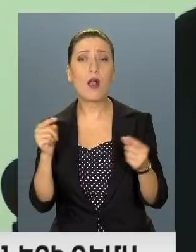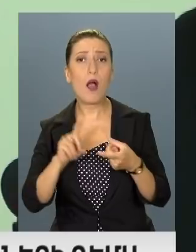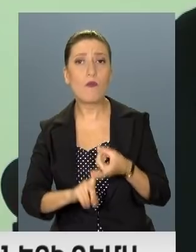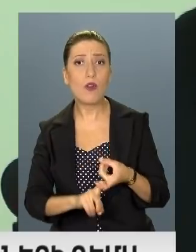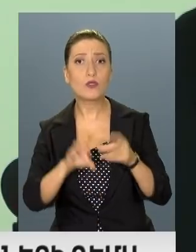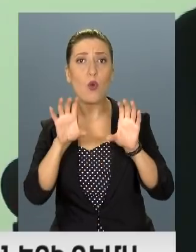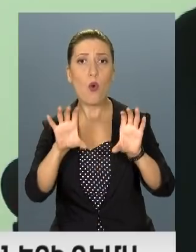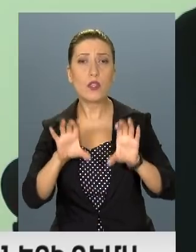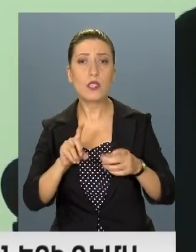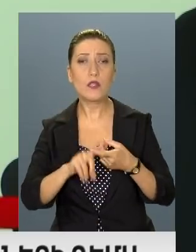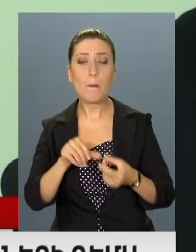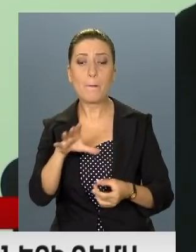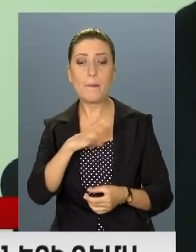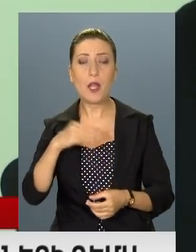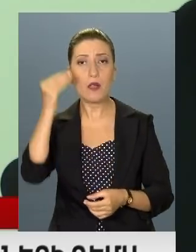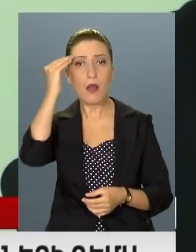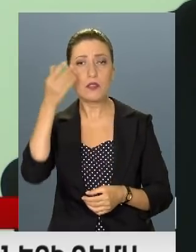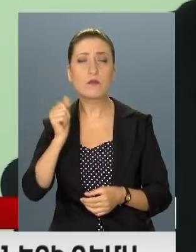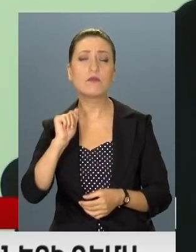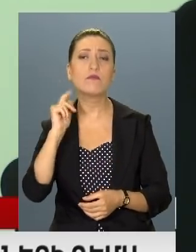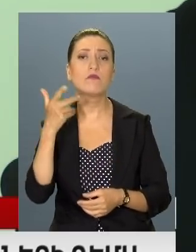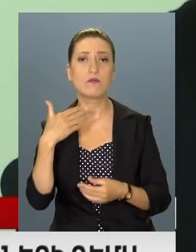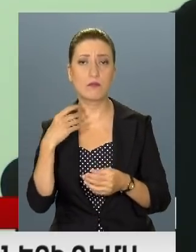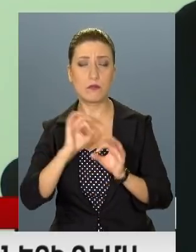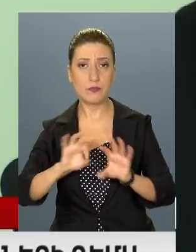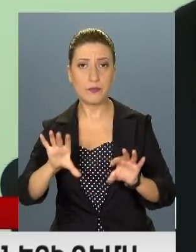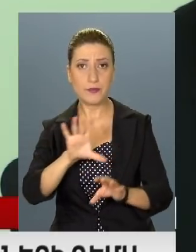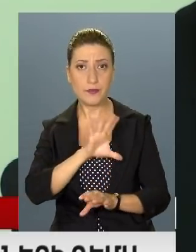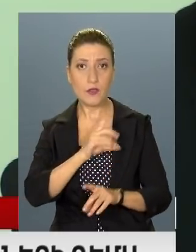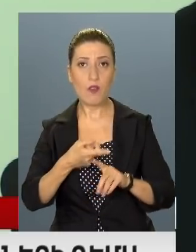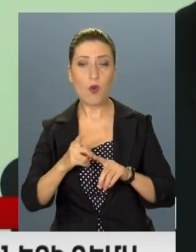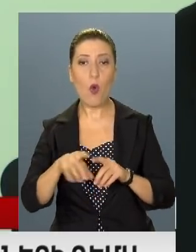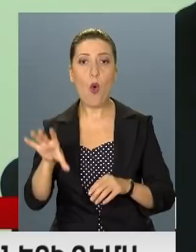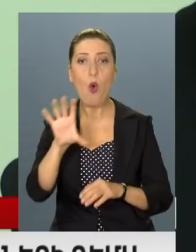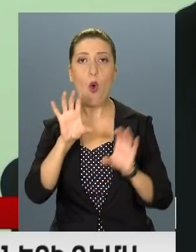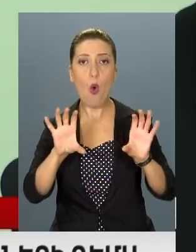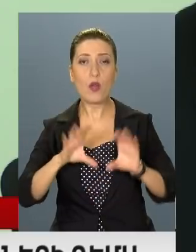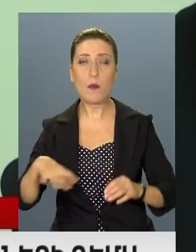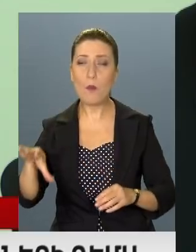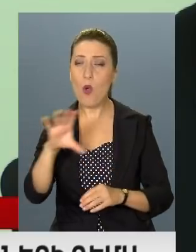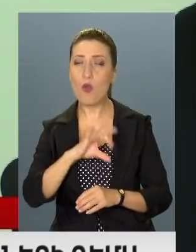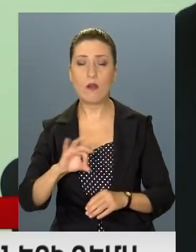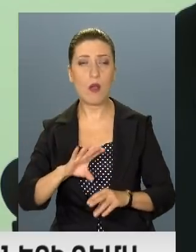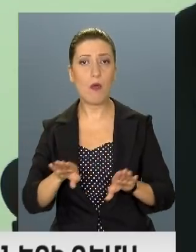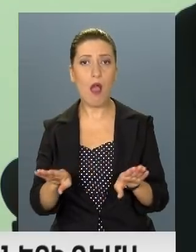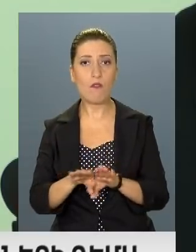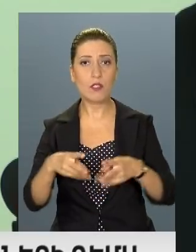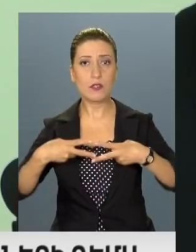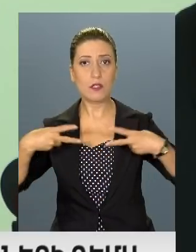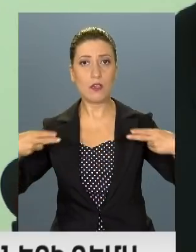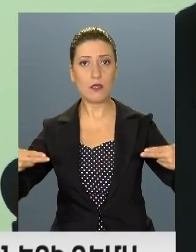մեր դիրքորոշումը մենք բազմաթիվ անգամ արտահայտել ենք, մասնավորապես այն մասով, որ օրենքի առաջ բոլորը հավասարապես են,